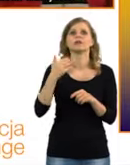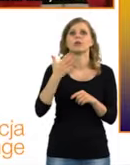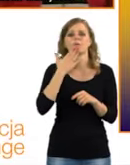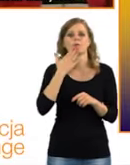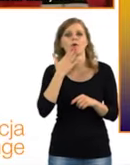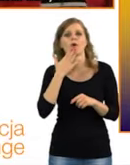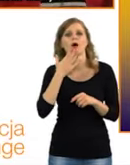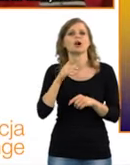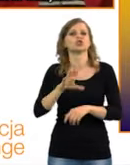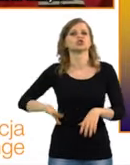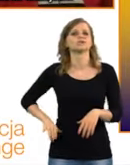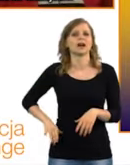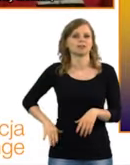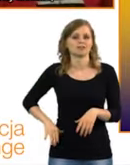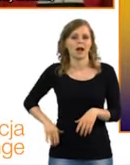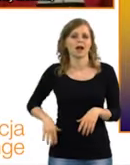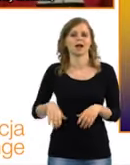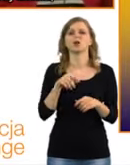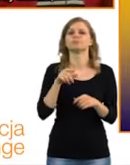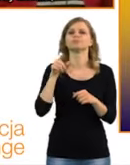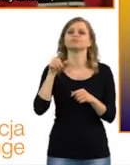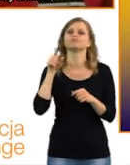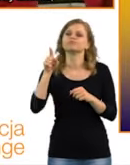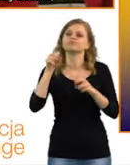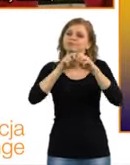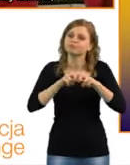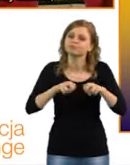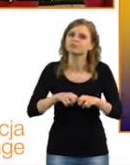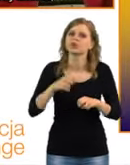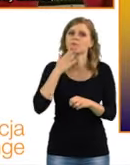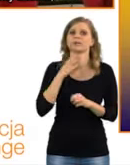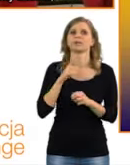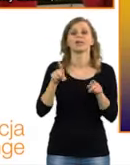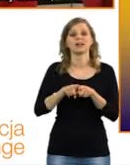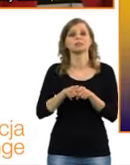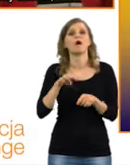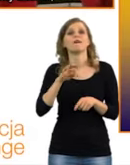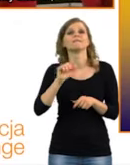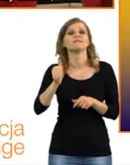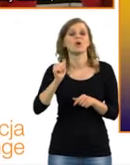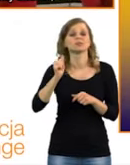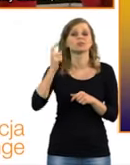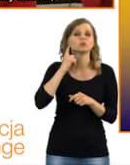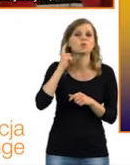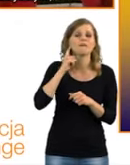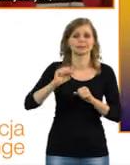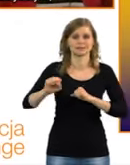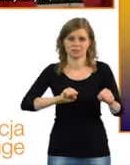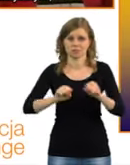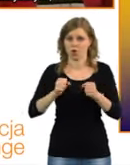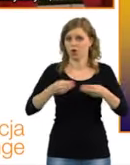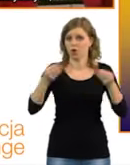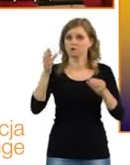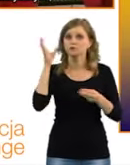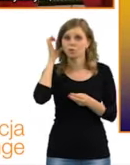profesor Schmidt-Giovannini ze Szwajcarii. Ale funkcje słuchowe również stymulują rozwój ruchowy dziecka.